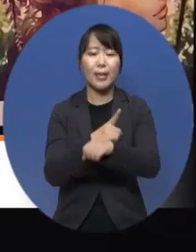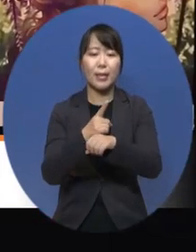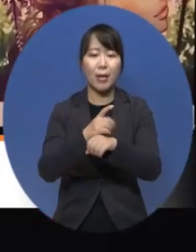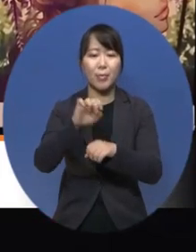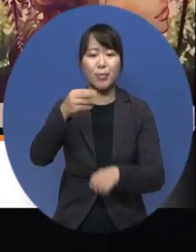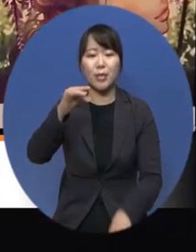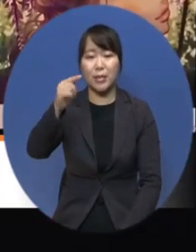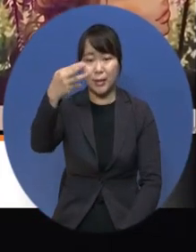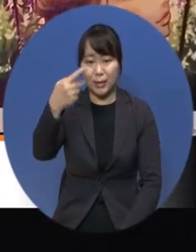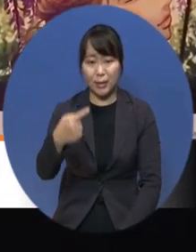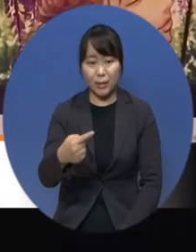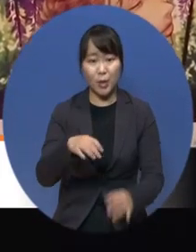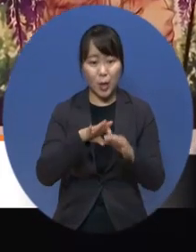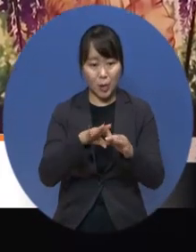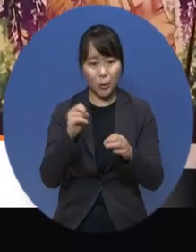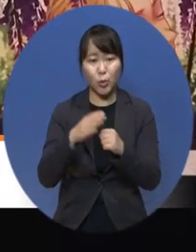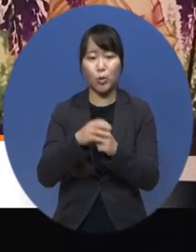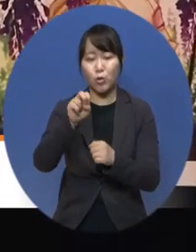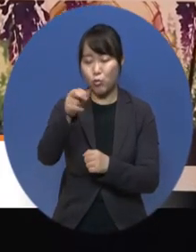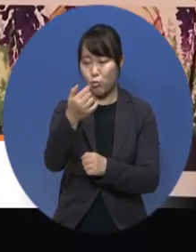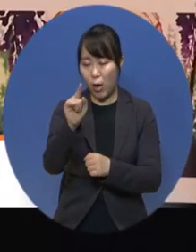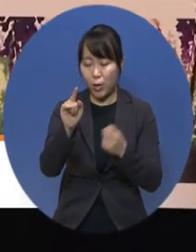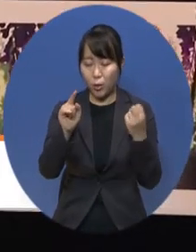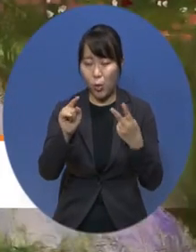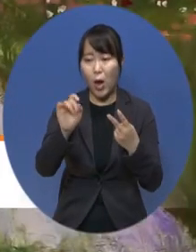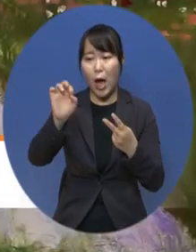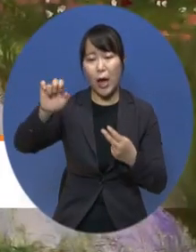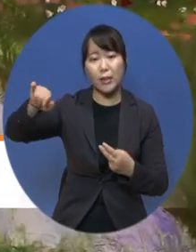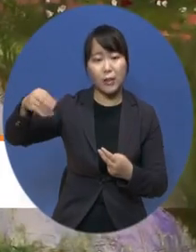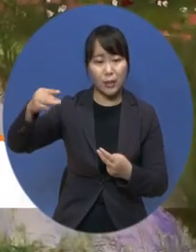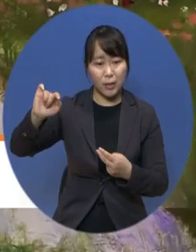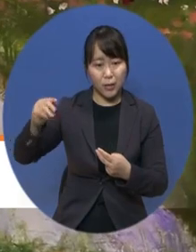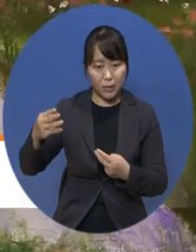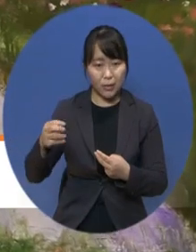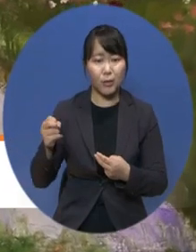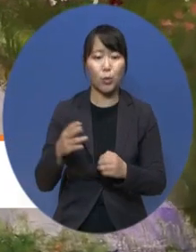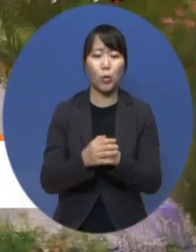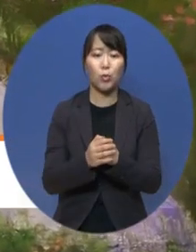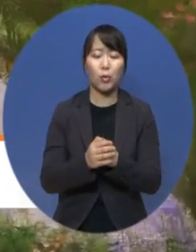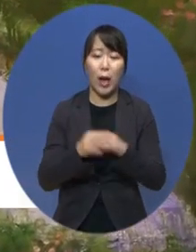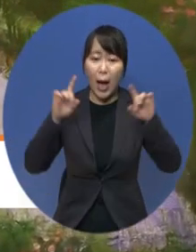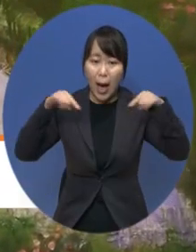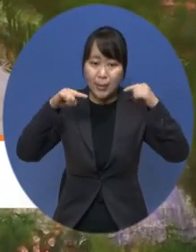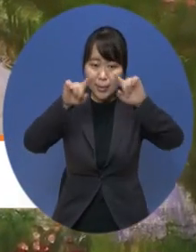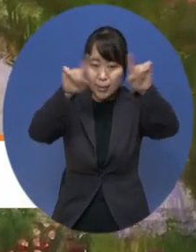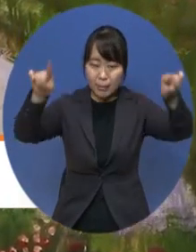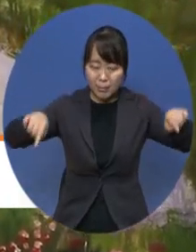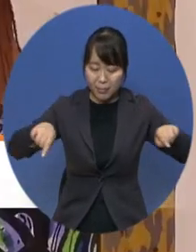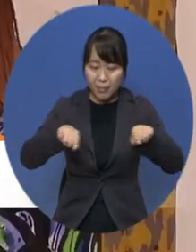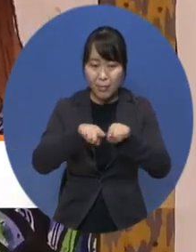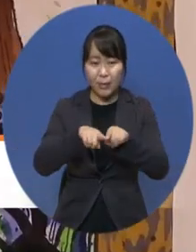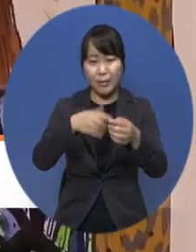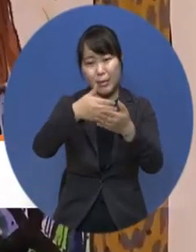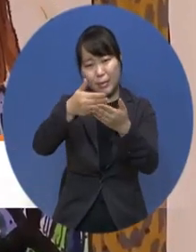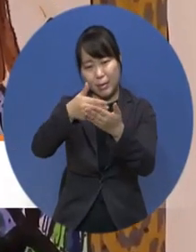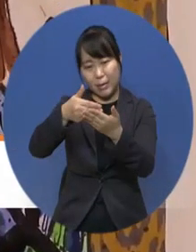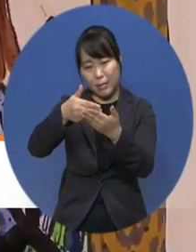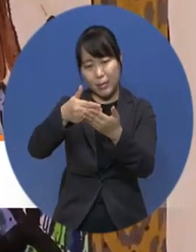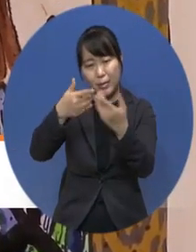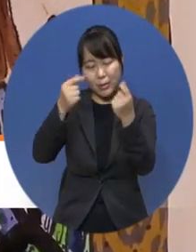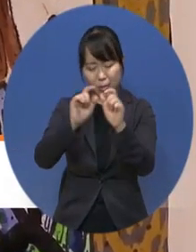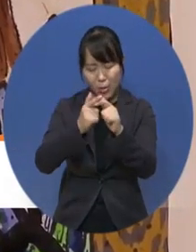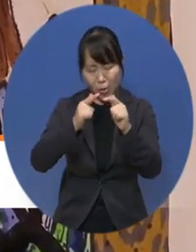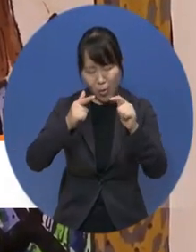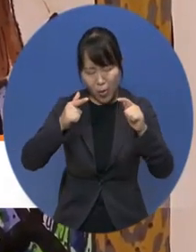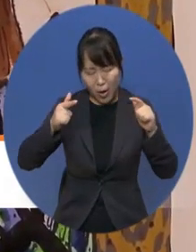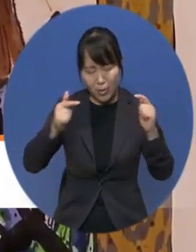프린트 작품에서부터 유화, 아크릴, 전통적인 재료인 한지에 채색 물감을 활용한 작품 등